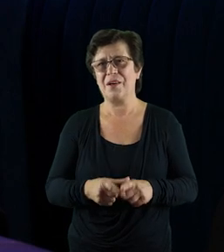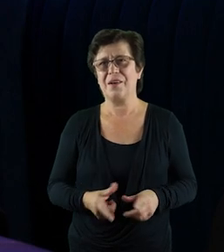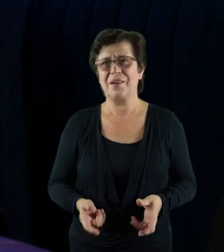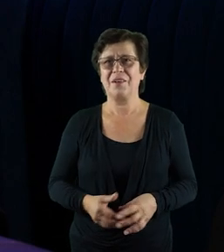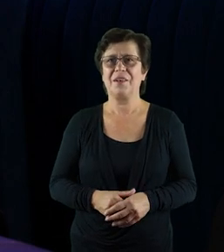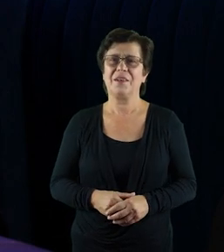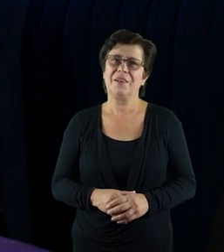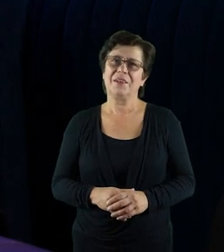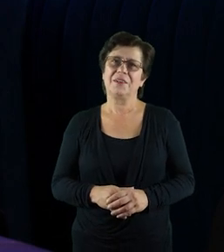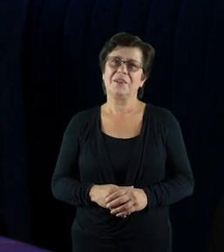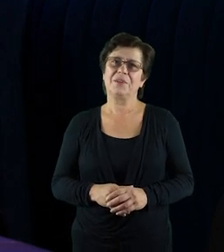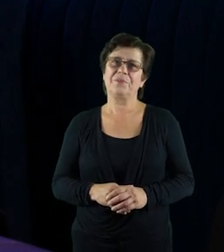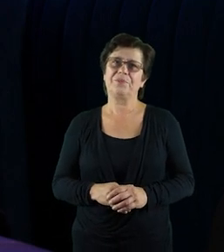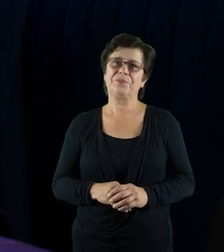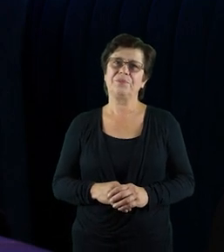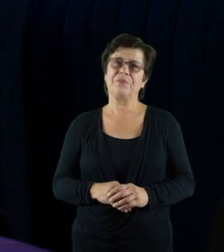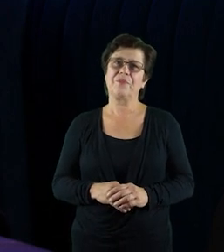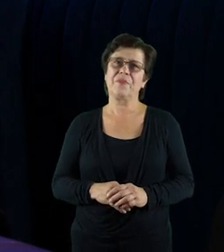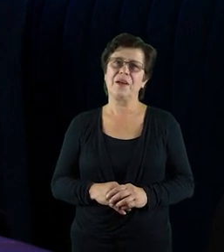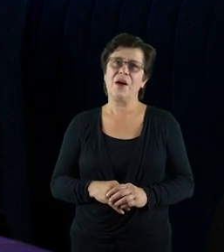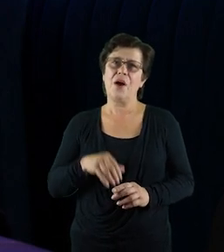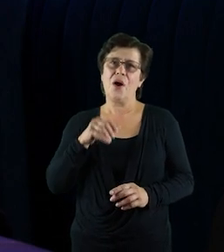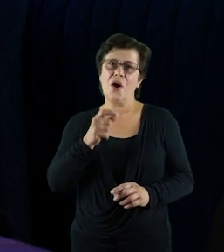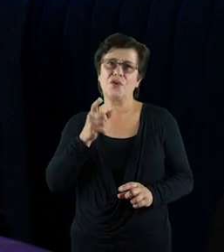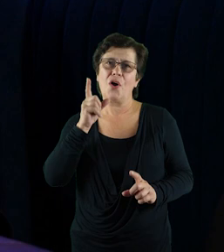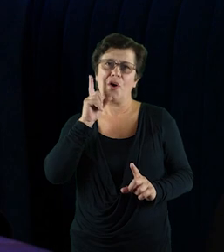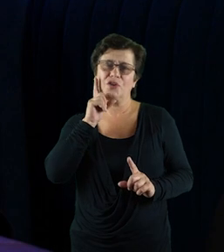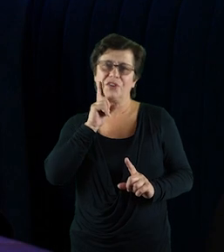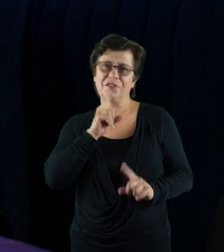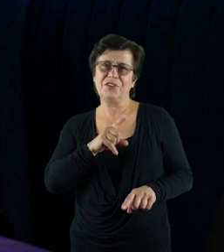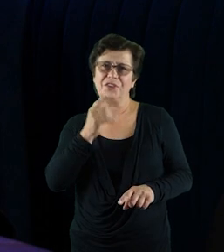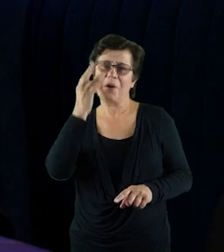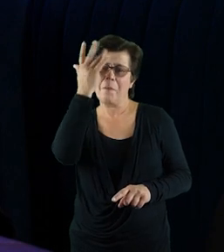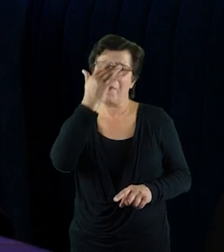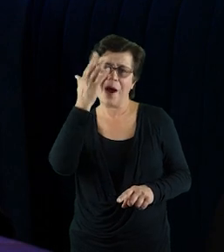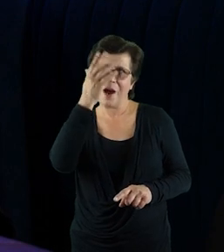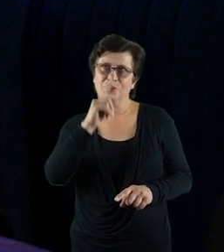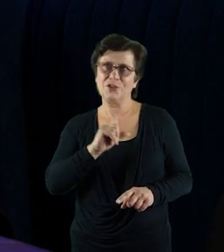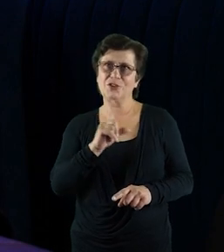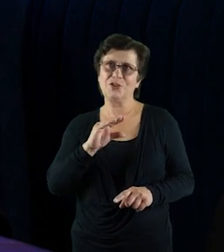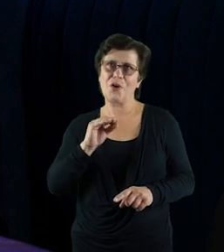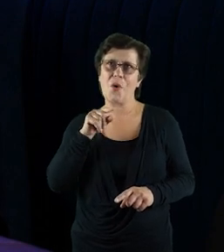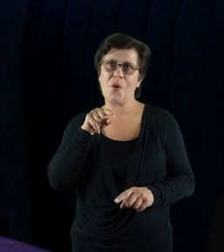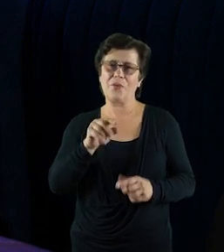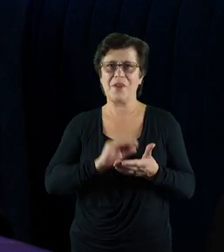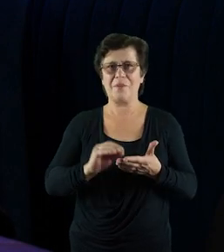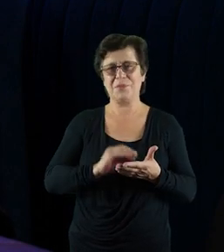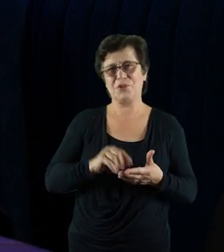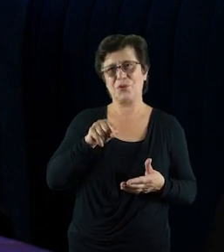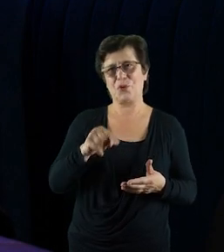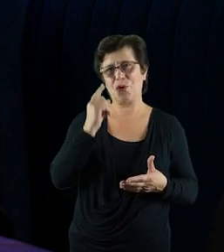to jest już po prostu przybość. I on oczywiście marzy o takim słowie, że on napisze takie słowo, po którym